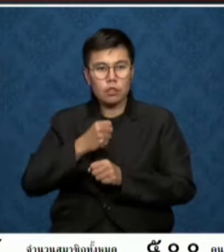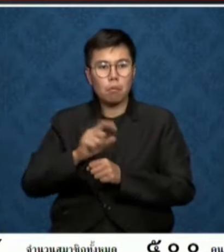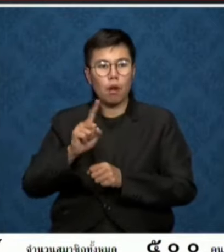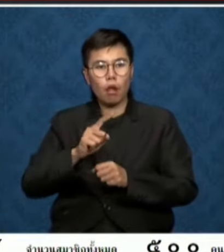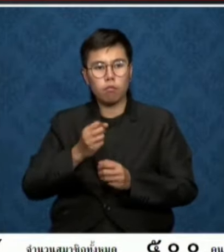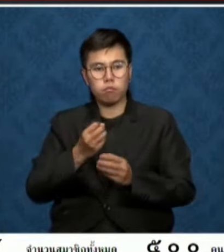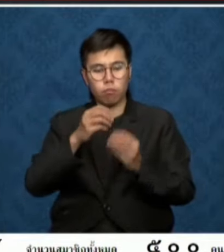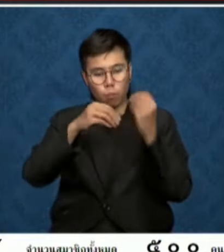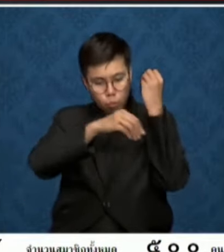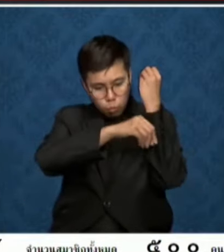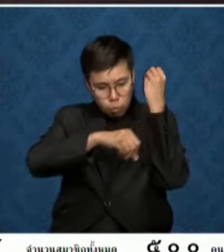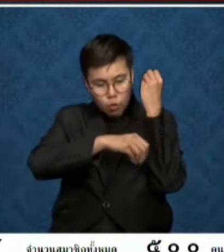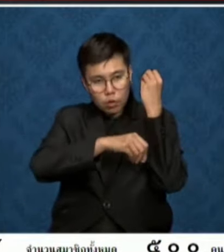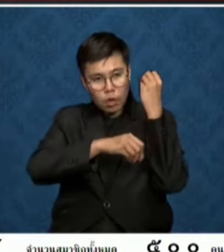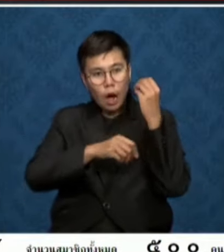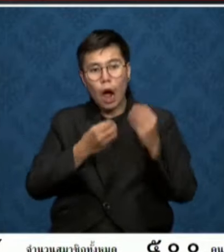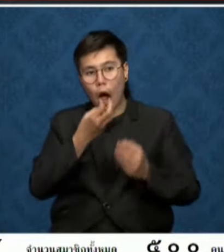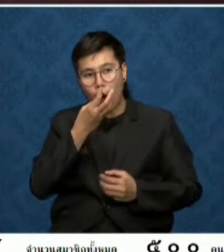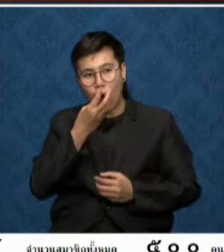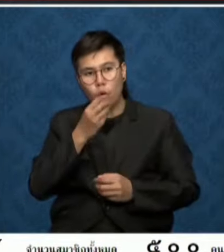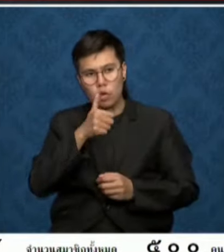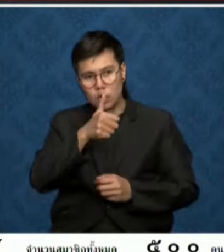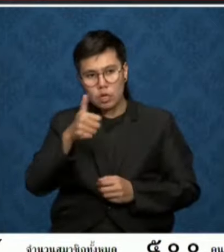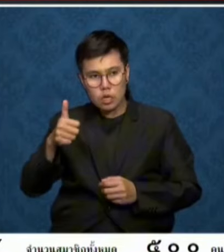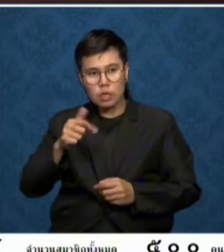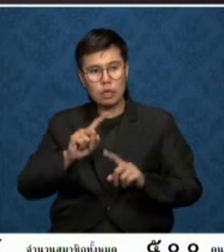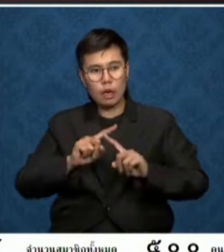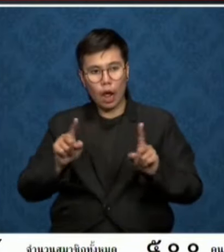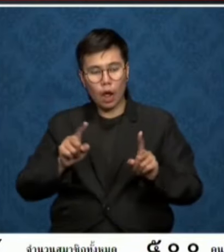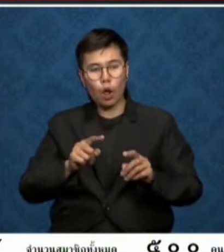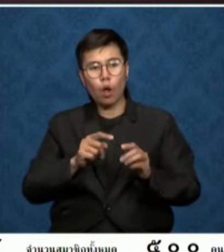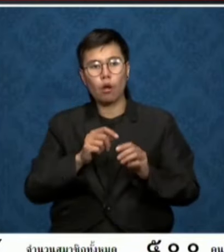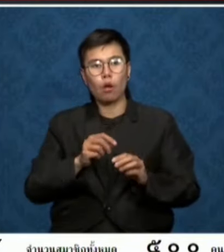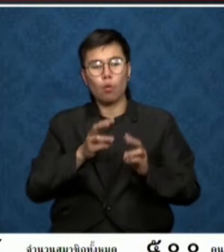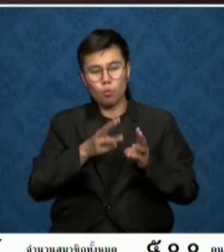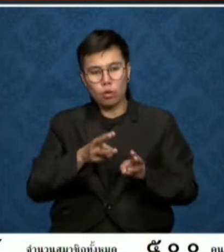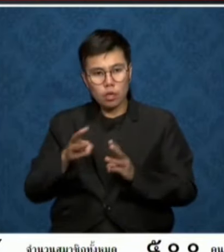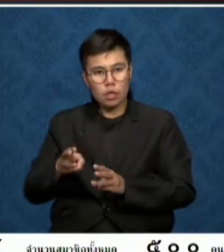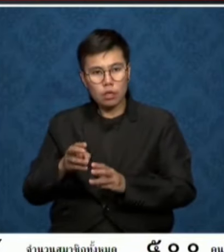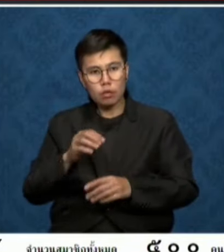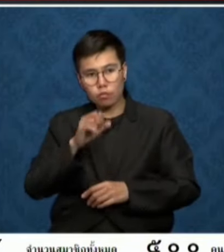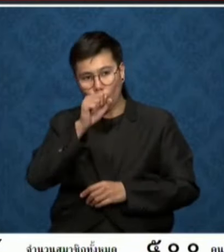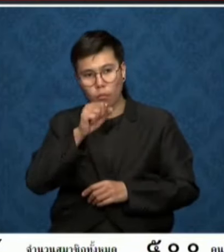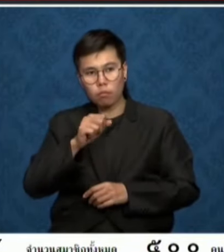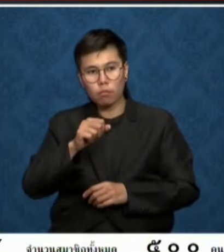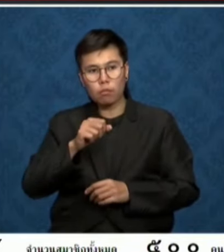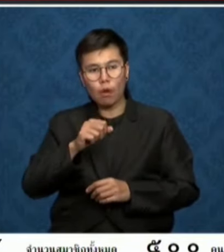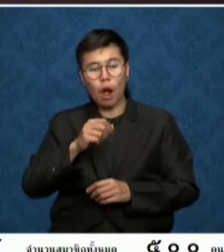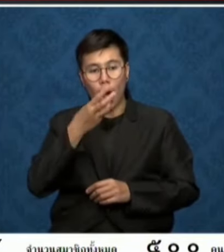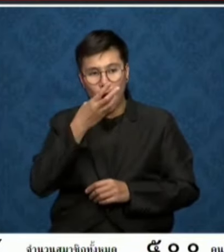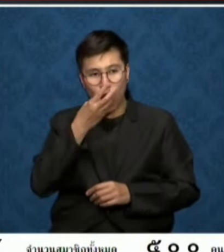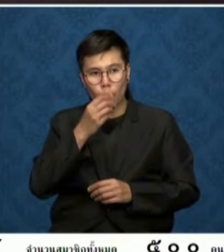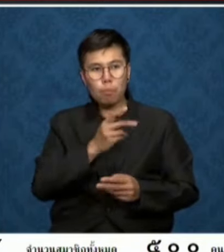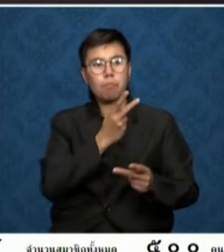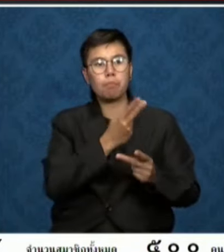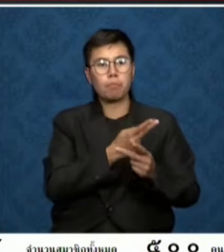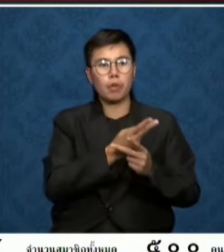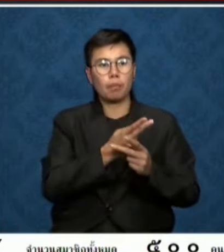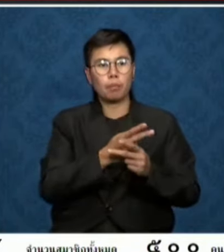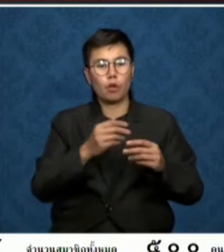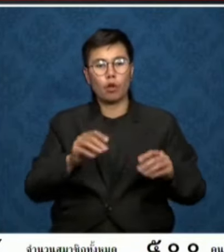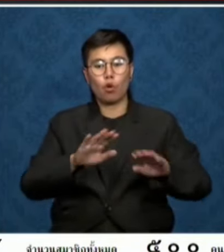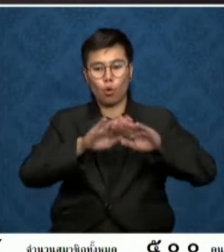งๆแล้วเป็นข้าวที่ดีๆทั้งนั้นเลยครับแต่กระบวนการตรวจสอบที่เอาข้าวมาจากคลังเนี่ยแล้วเอาไปเก็บไว้ใส่ตู้ค